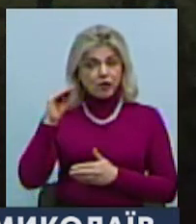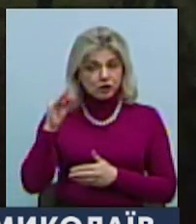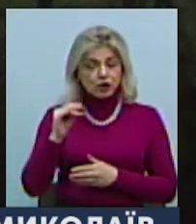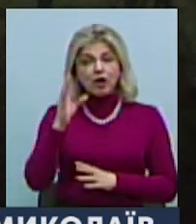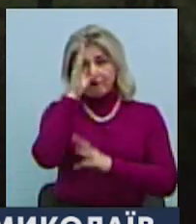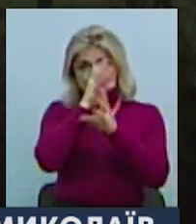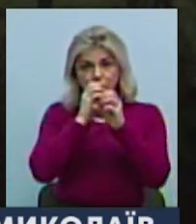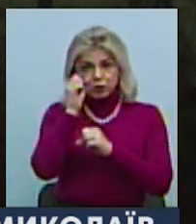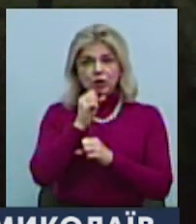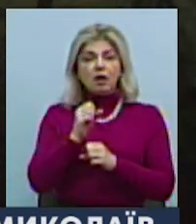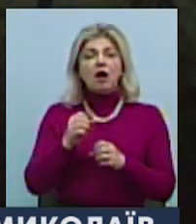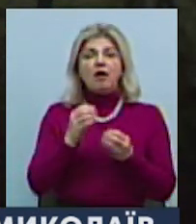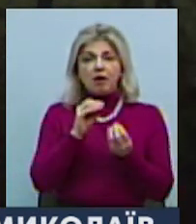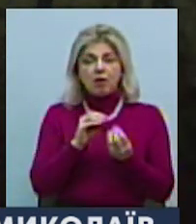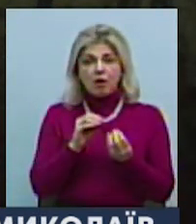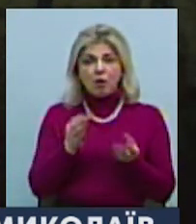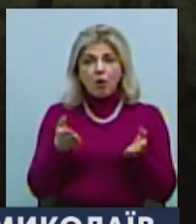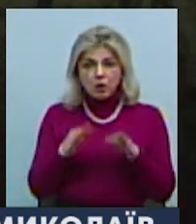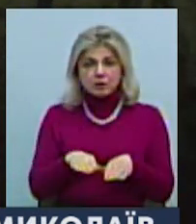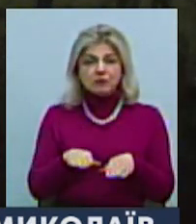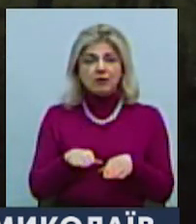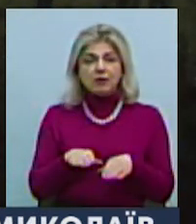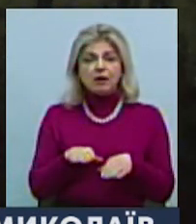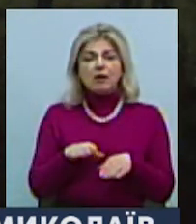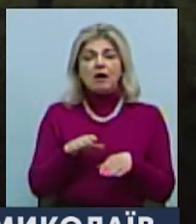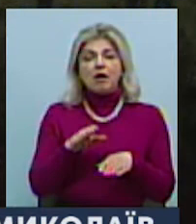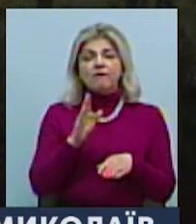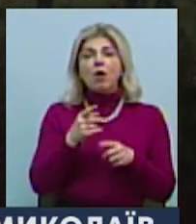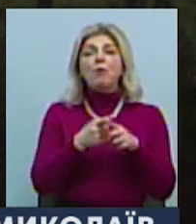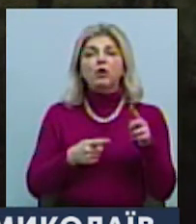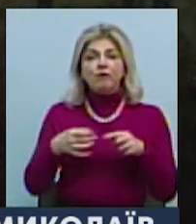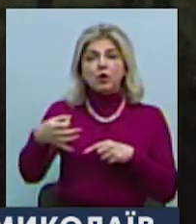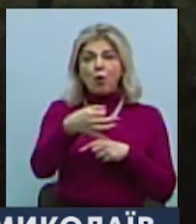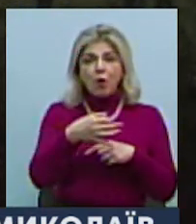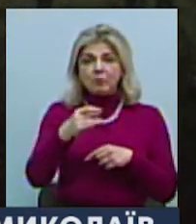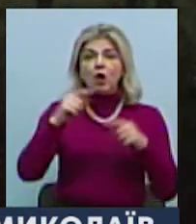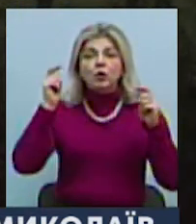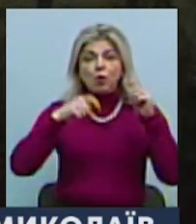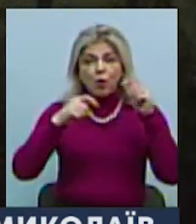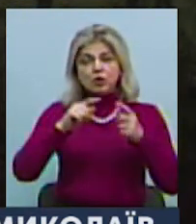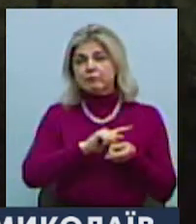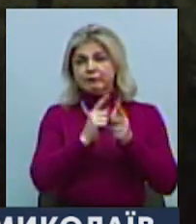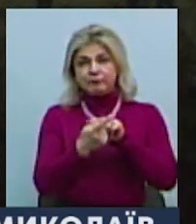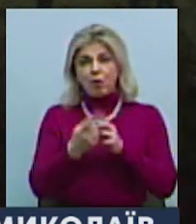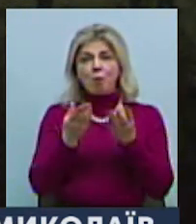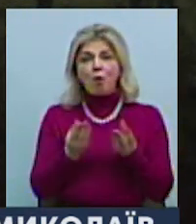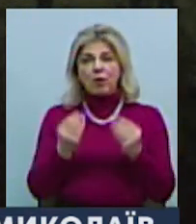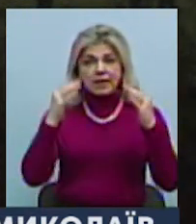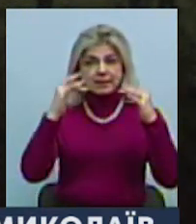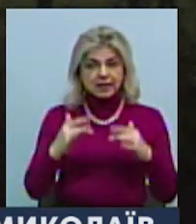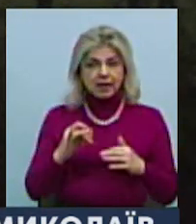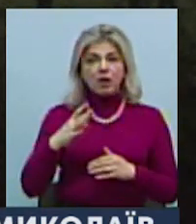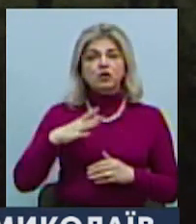Вночі вони залишаться більше в північній половині області і дощ переходитиме в мокрий сніг. Також очікуємо